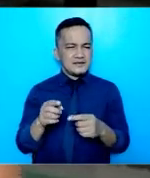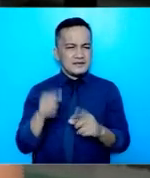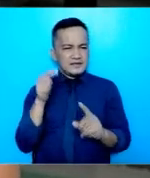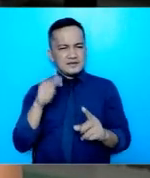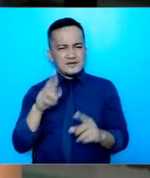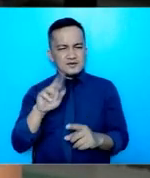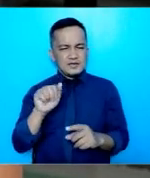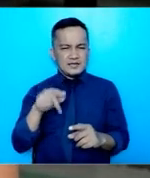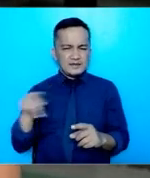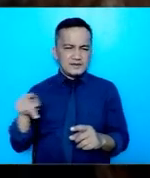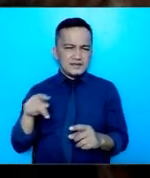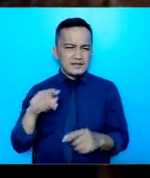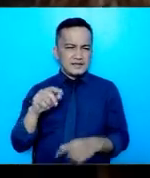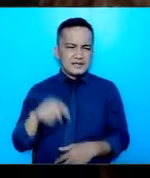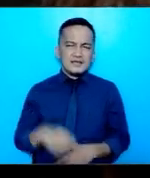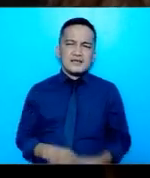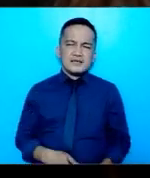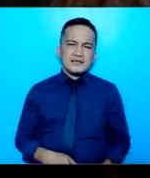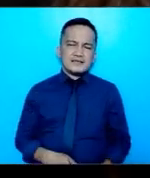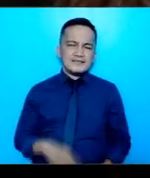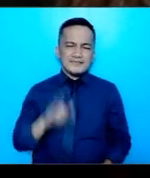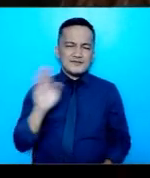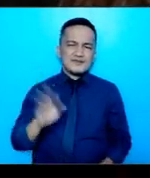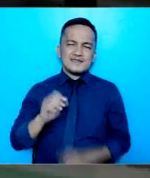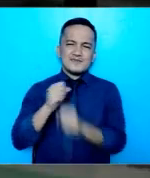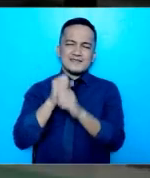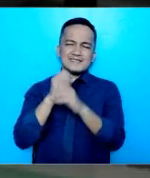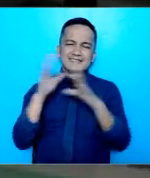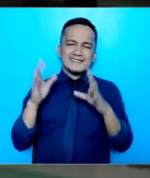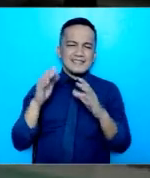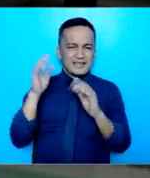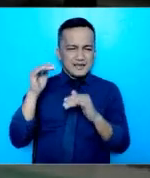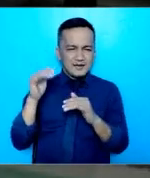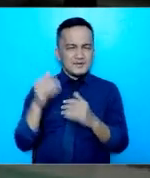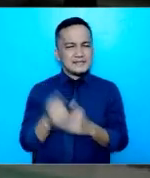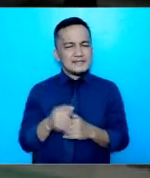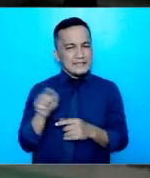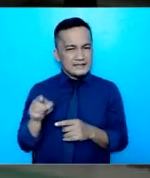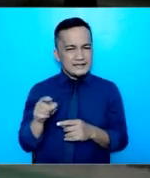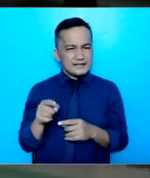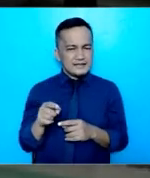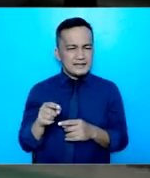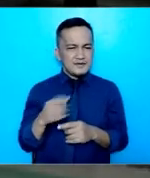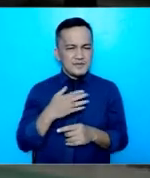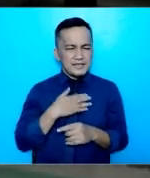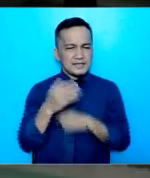that I never even imagined. I hope to represent my country in